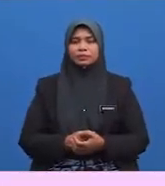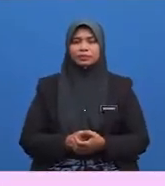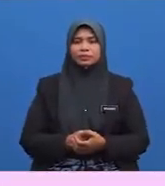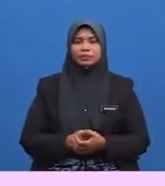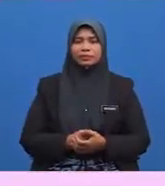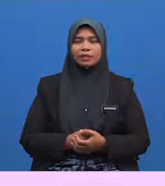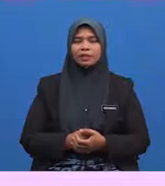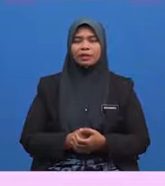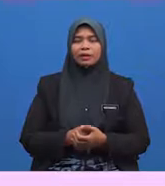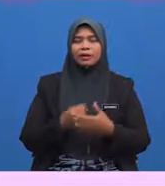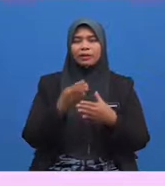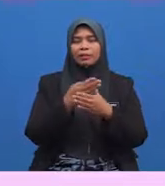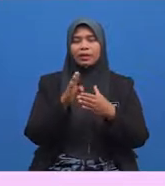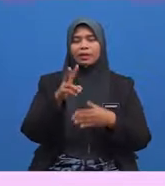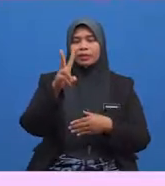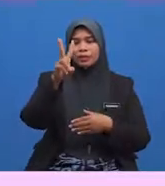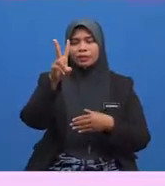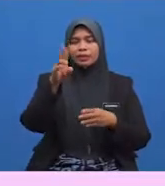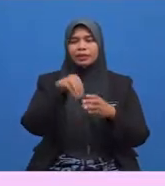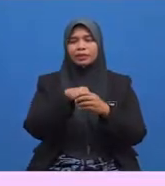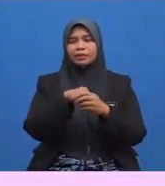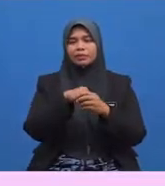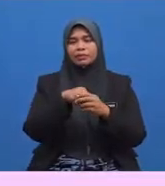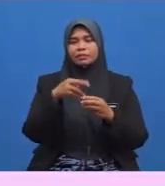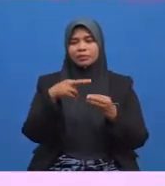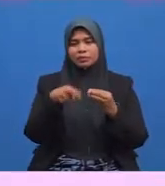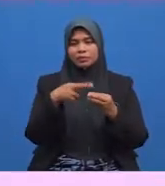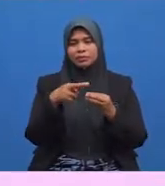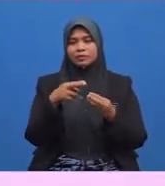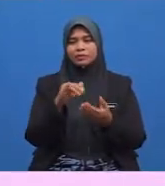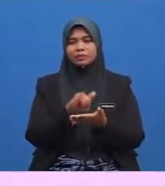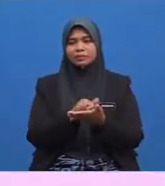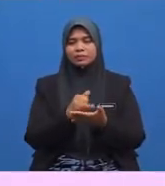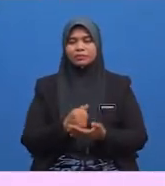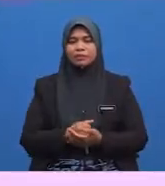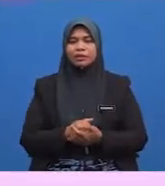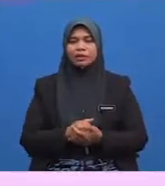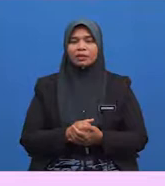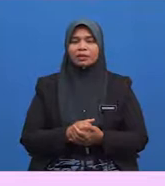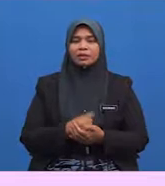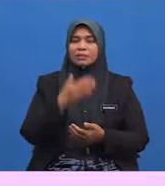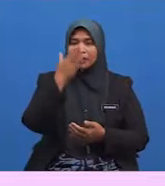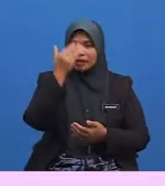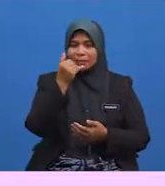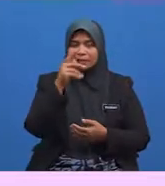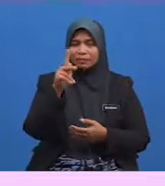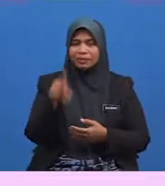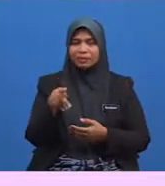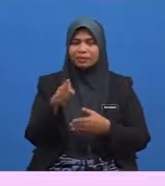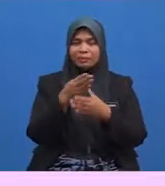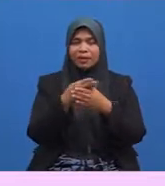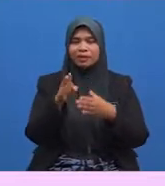nilai diameter bahagi 2 ke dalam rumus. Mesti anda tertanya, mengapa